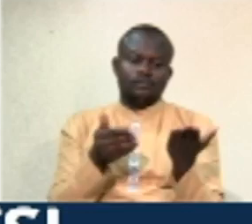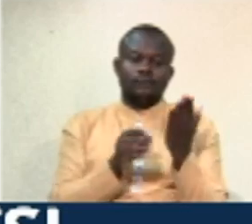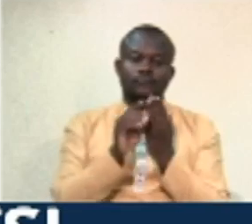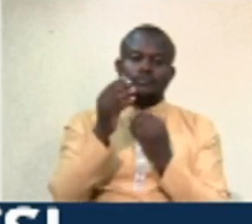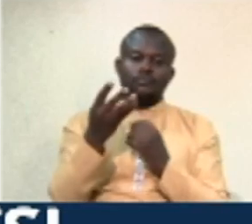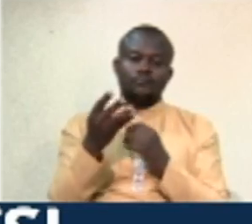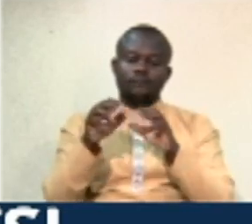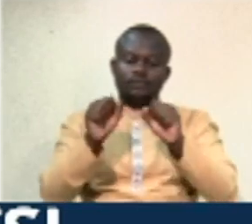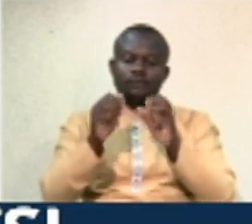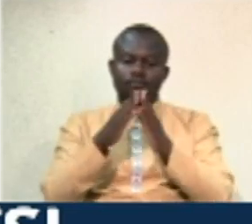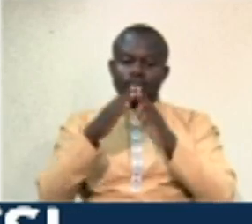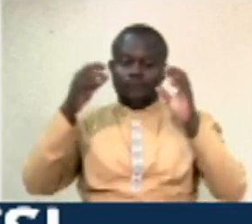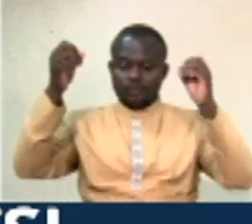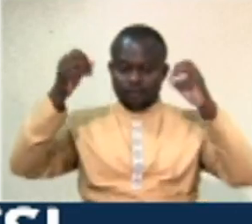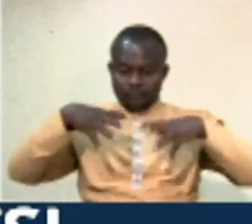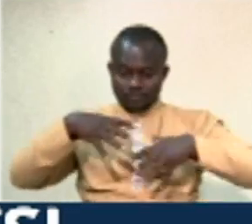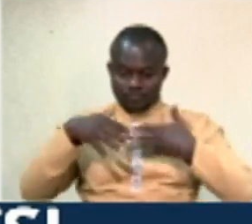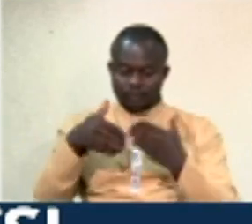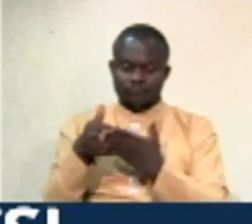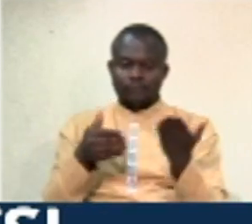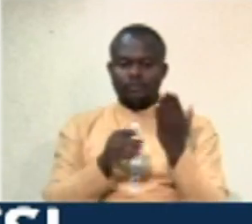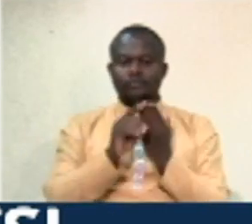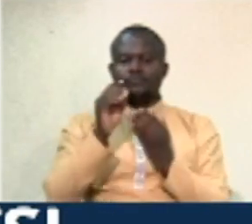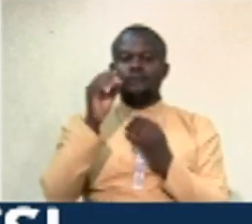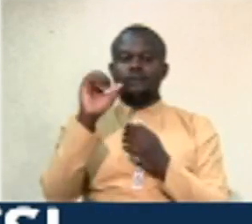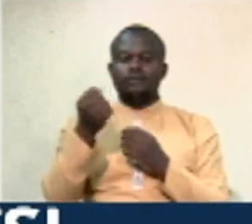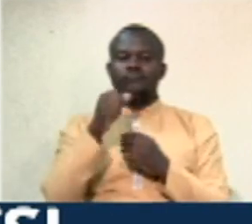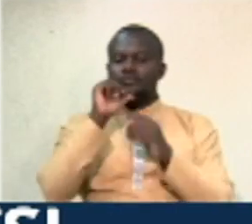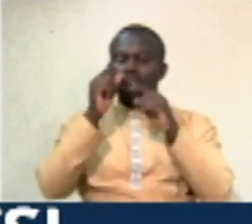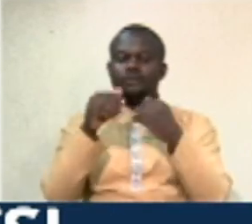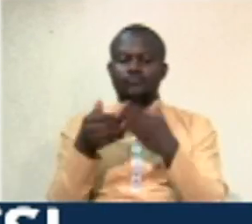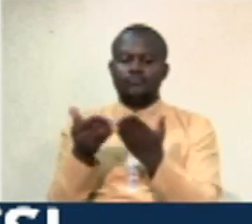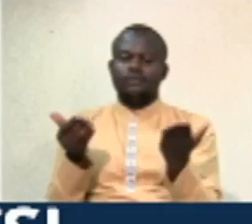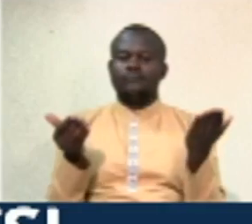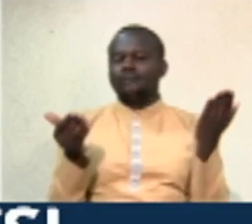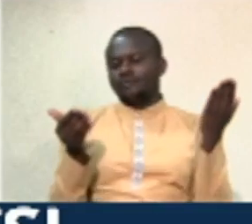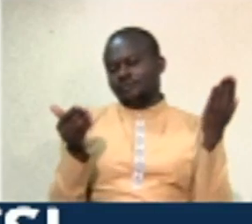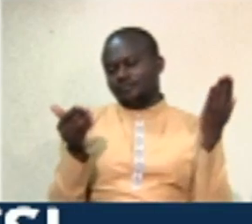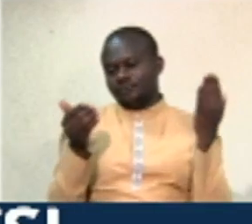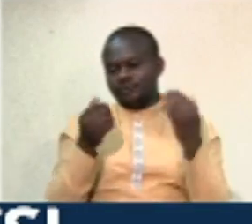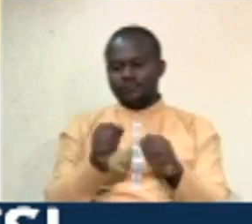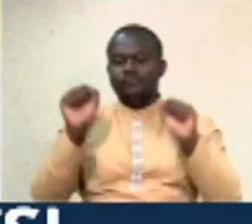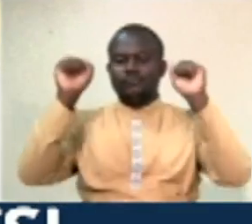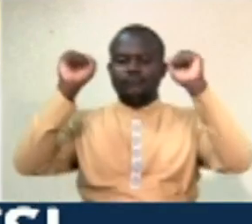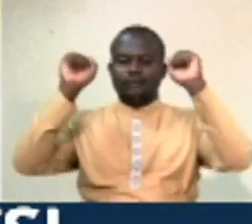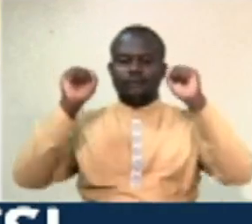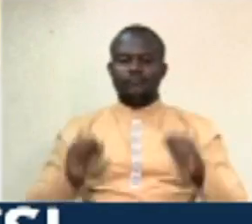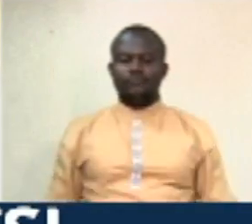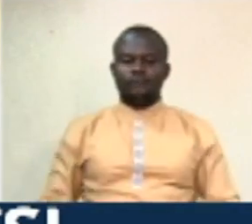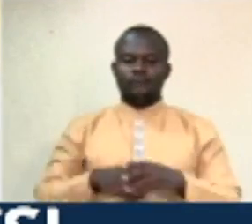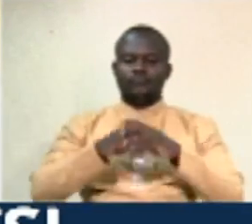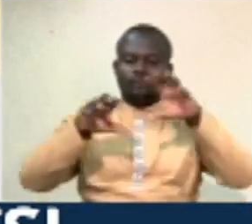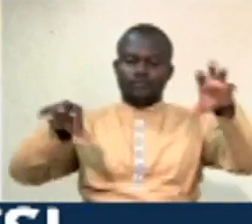kurenye bafatiye umujyi wa Kigali 5 zitaragira ngo bagire turokoka gutyo. Mu bice